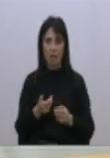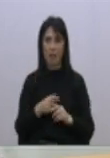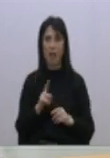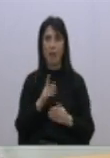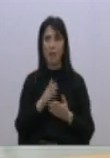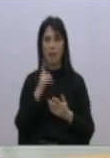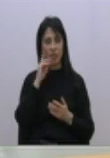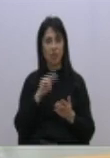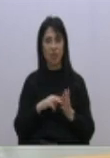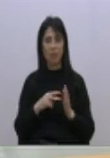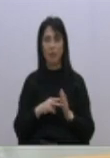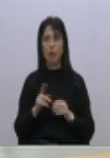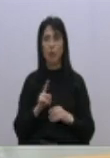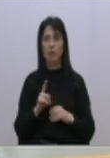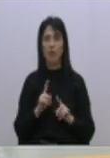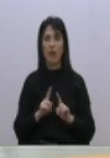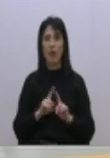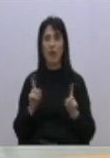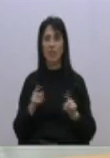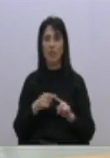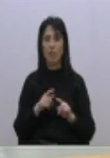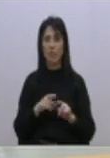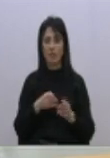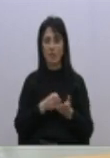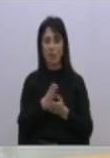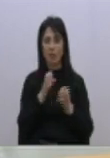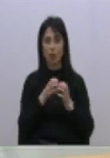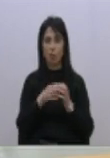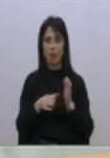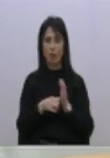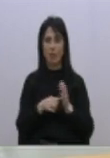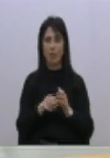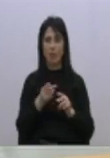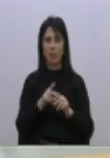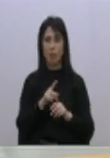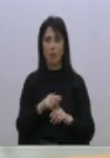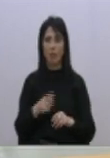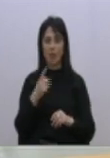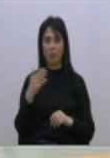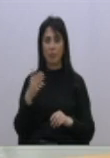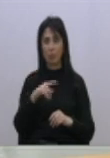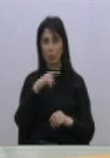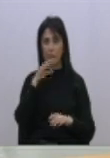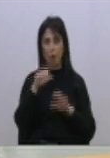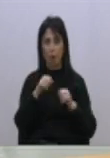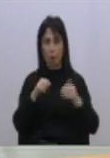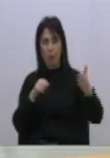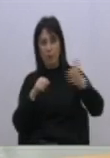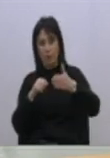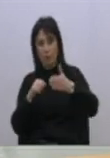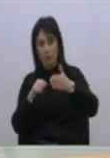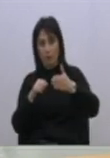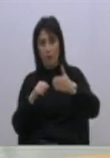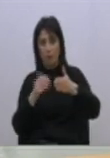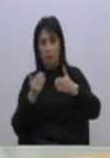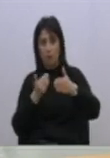რამე ჩანაფიქრი, რომ განსაკუთრებით ამ სამიზნე ჯგუფს დაეხმაროთ, იმიტომ რომ ისინი ერთის ხრევ რუსული ოკუპაციის